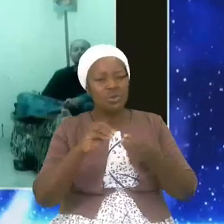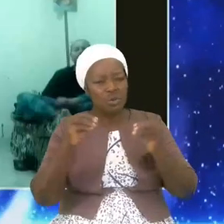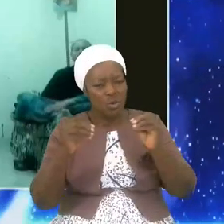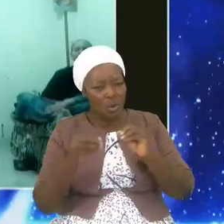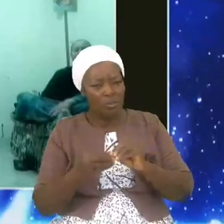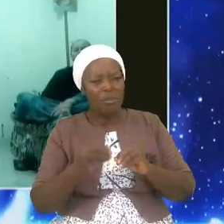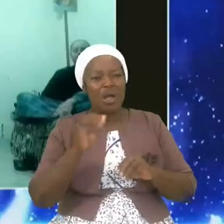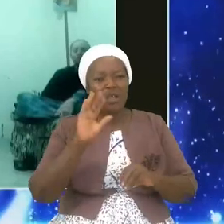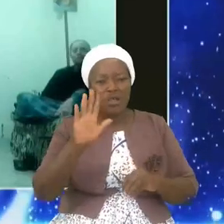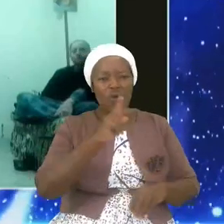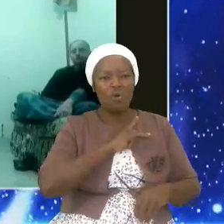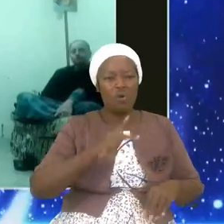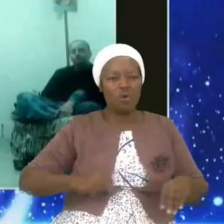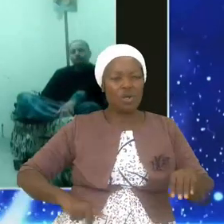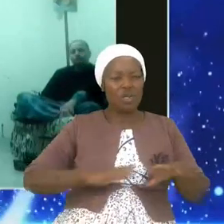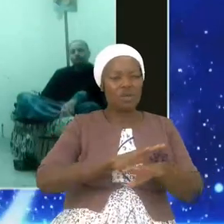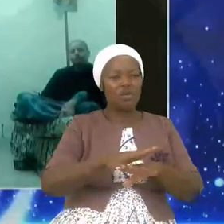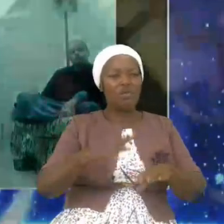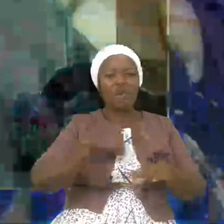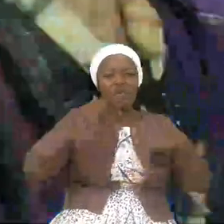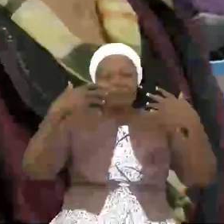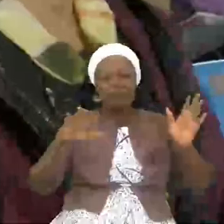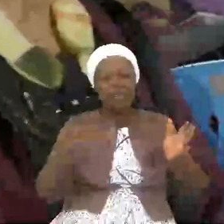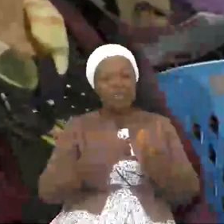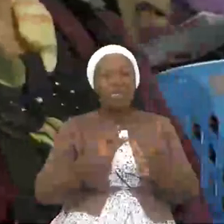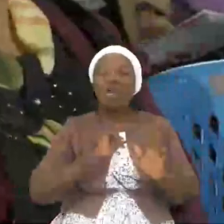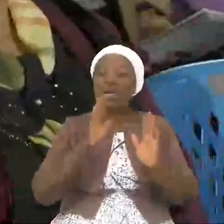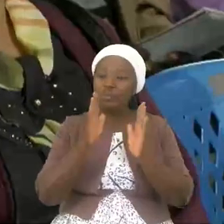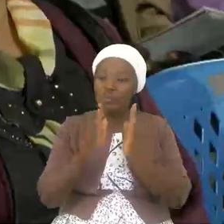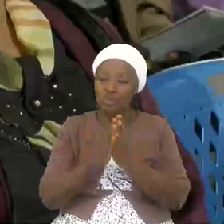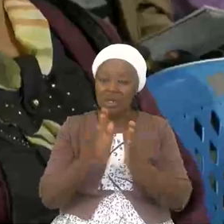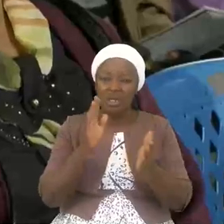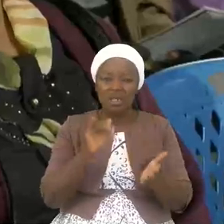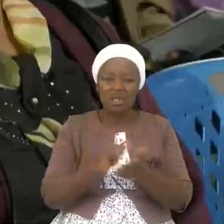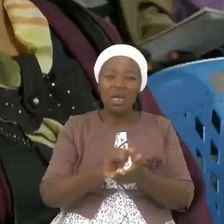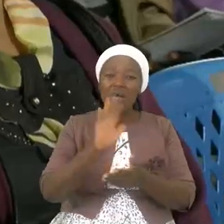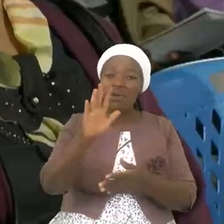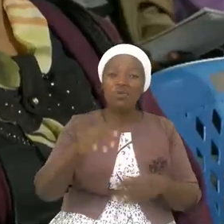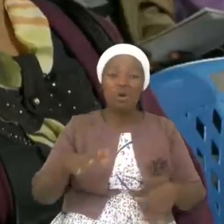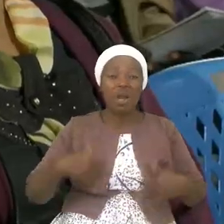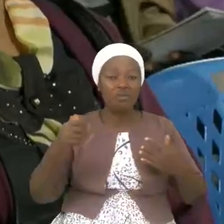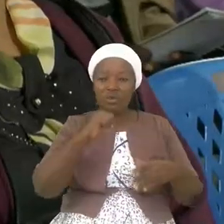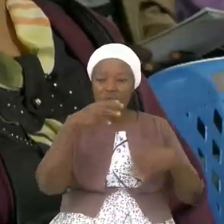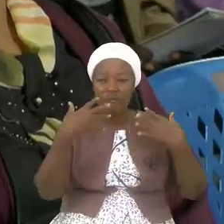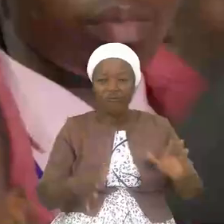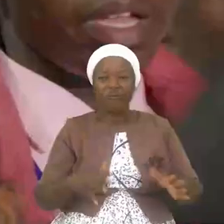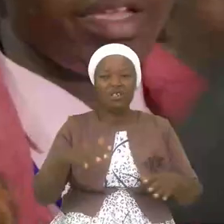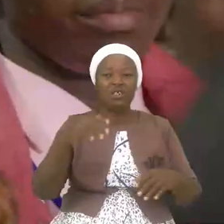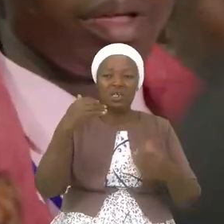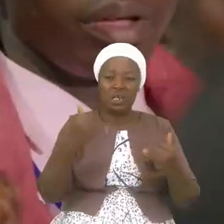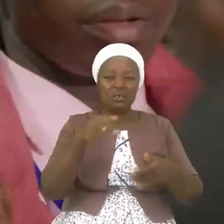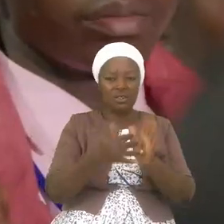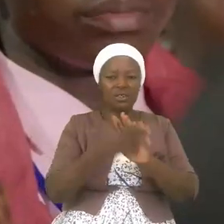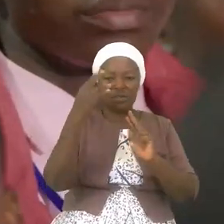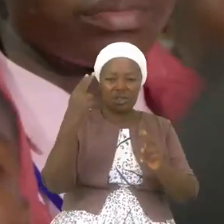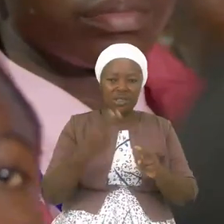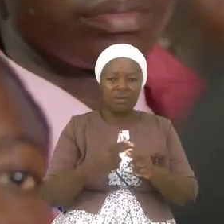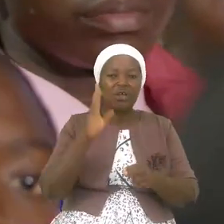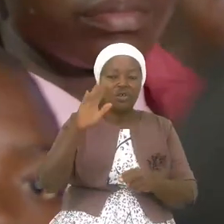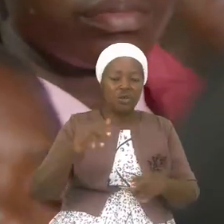ton règne et y a mis fin. Je prie que ta vie ne finisse pas maintenant. Je